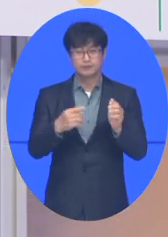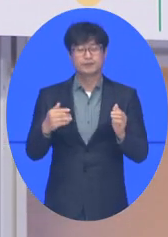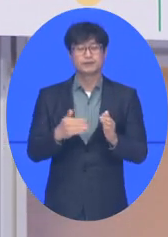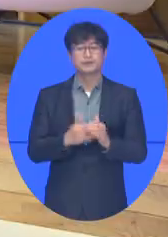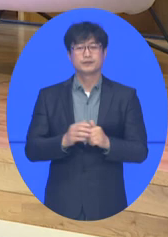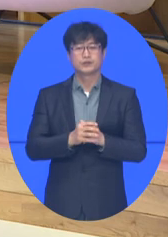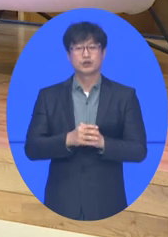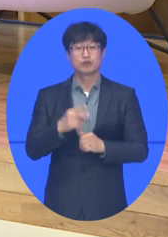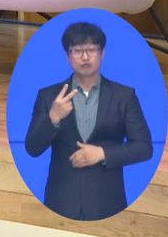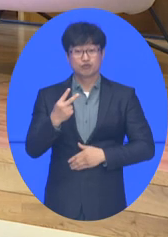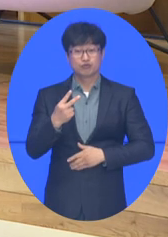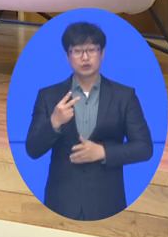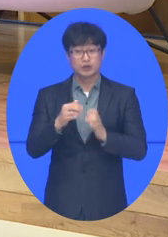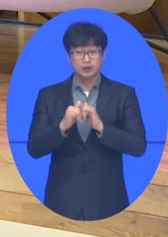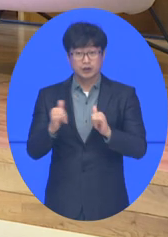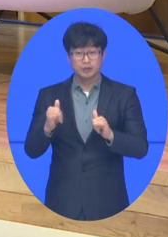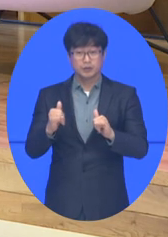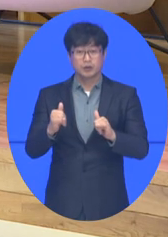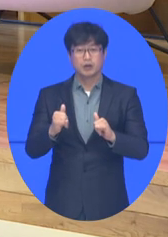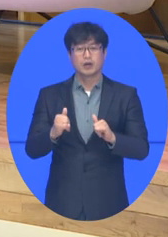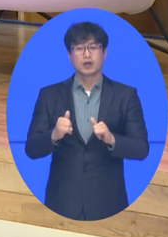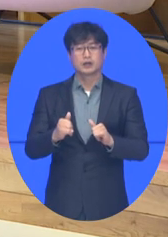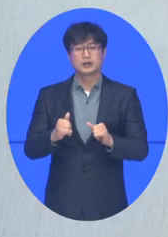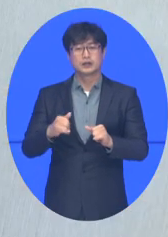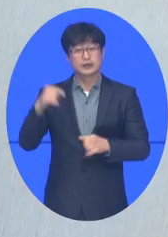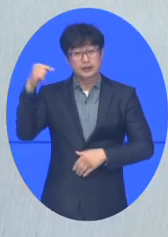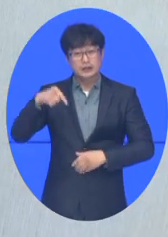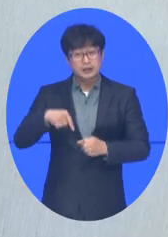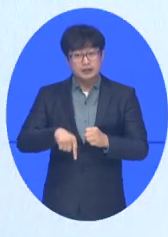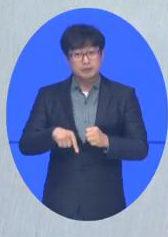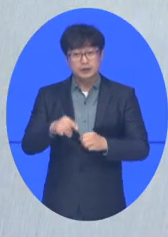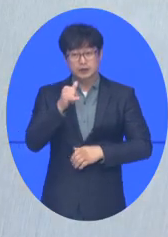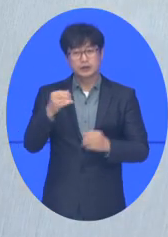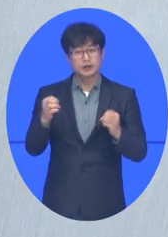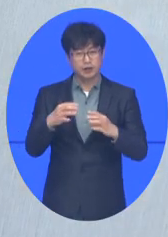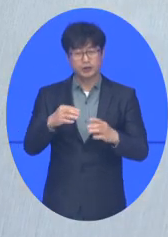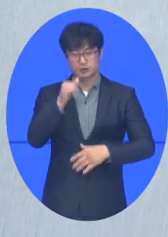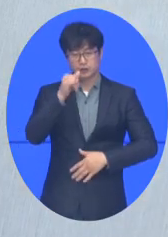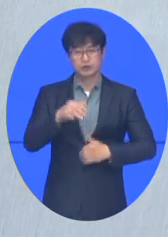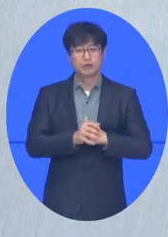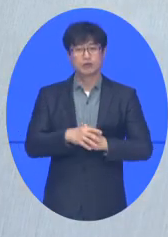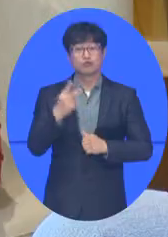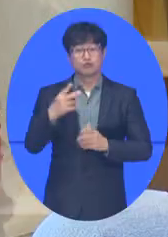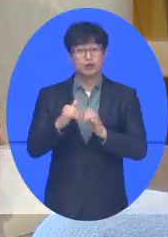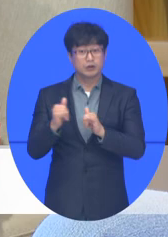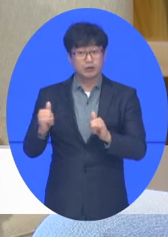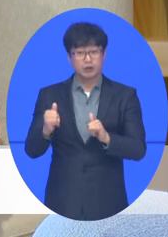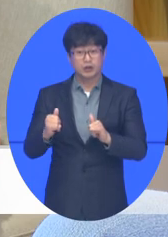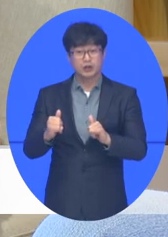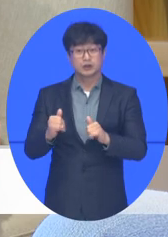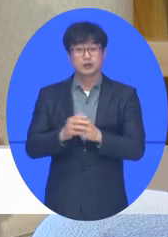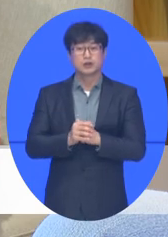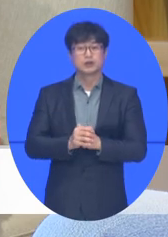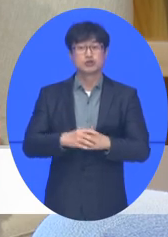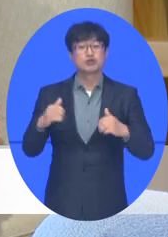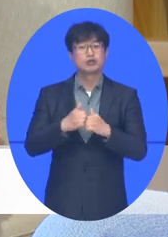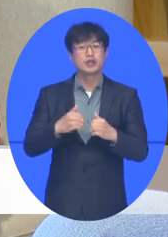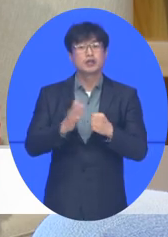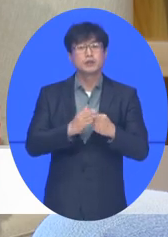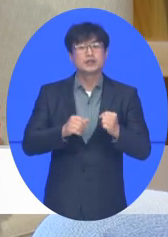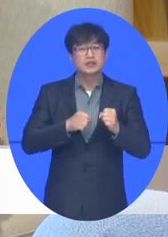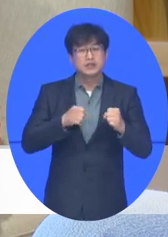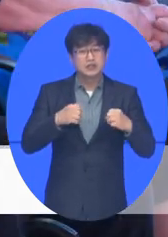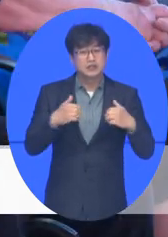보탰습니다. 두 노벨상 수상 작가와의 심도 있는 대화 시간도 마련됐습니다. 두 작가는 전쟁을 위해 싸우는 것이